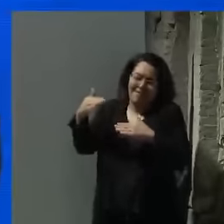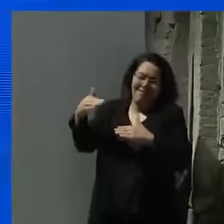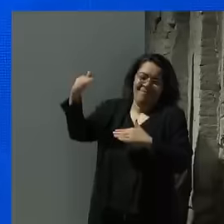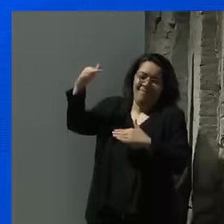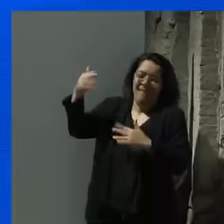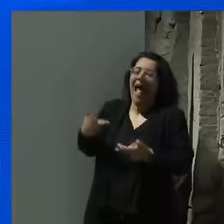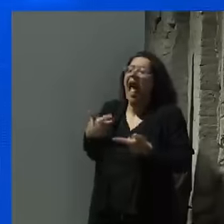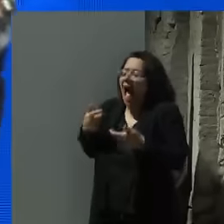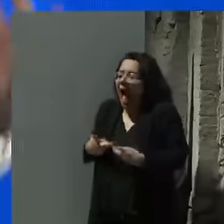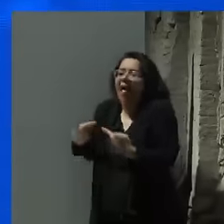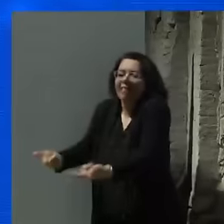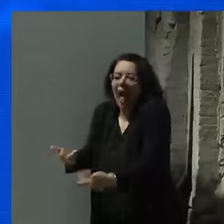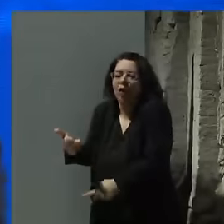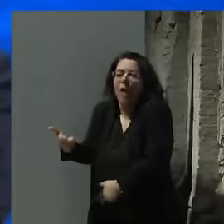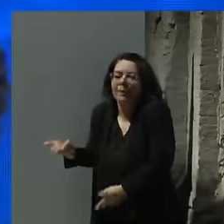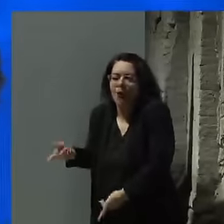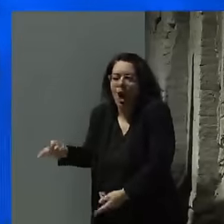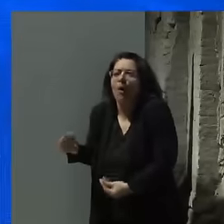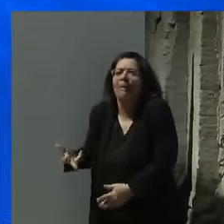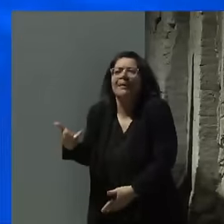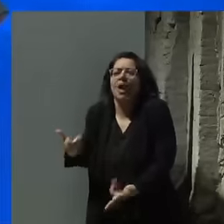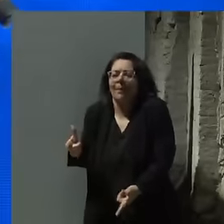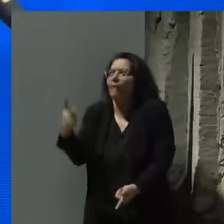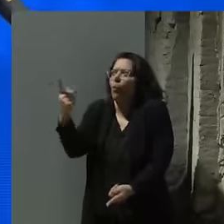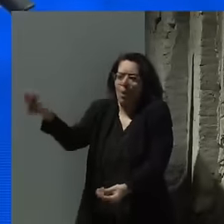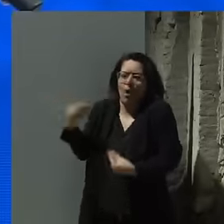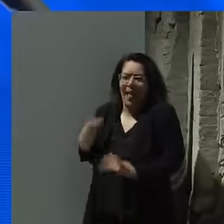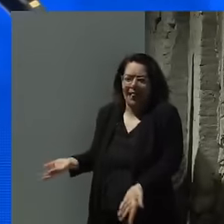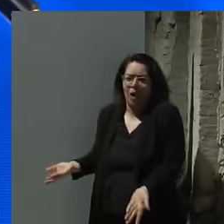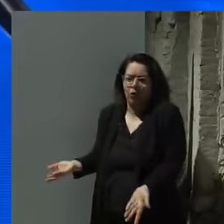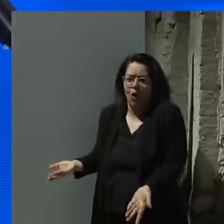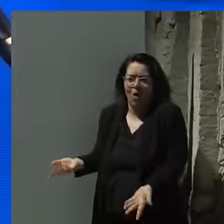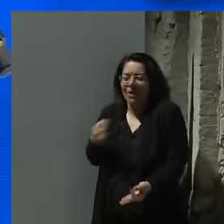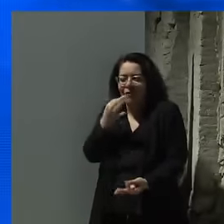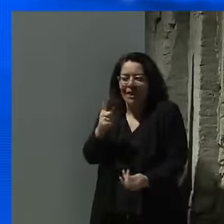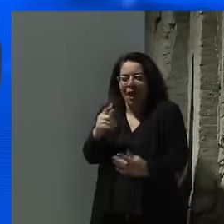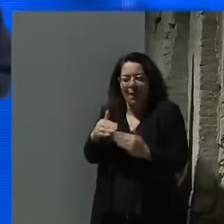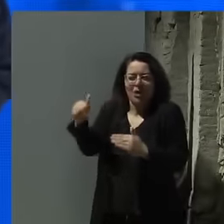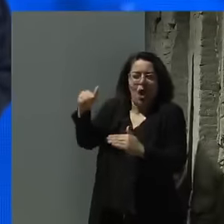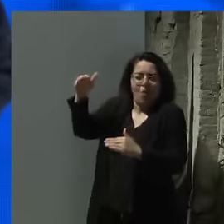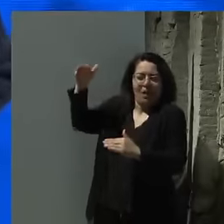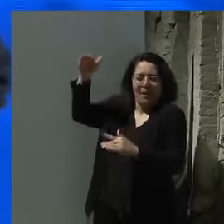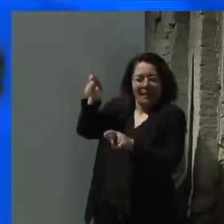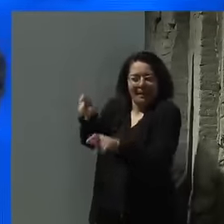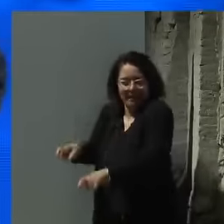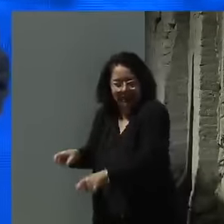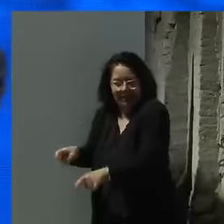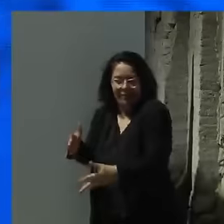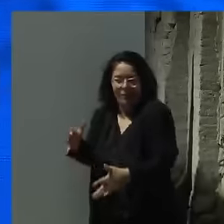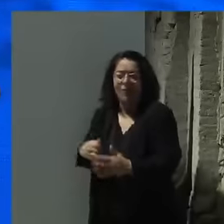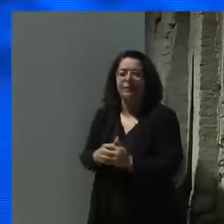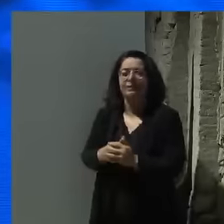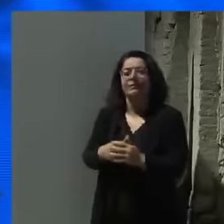anni, una sera cenavo, guardiamo il telegiornale con la mamma e danno la notizia appunto della scarcerazione di Renato Curcio. Io ero molto ignorante in